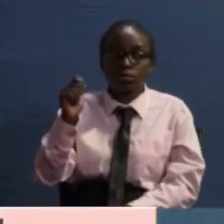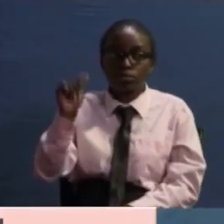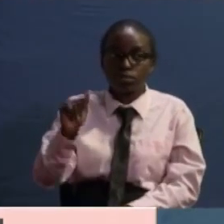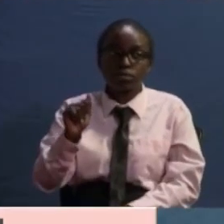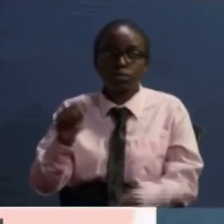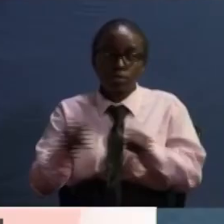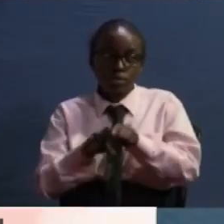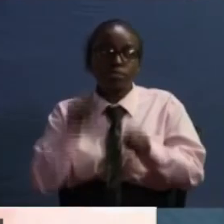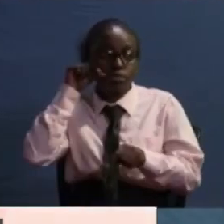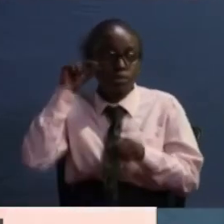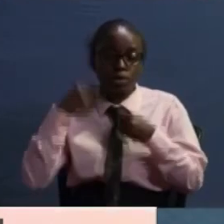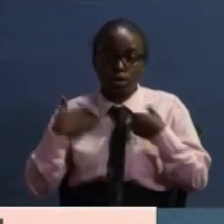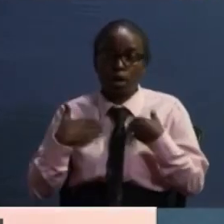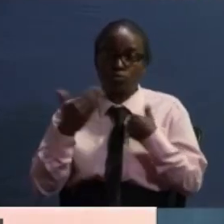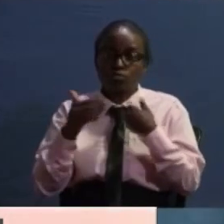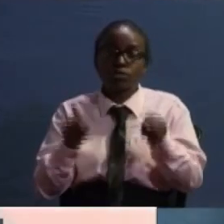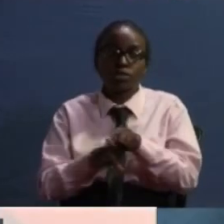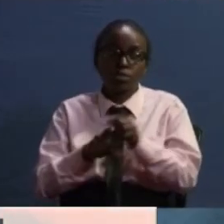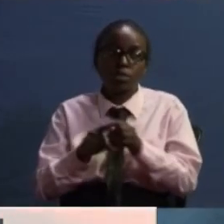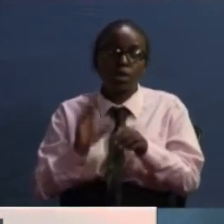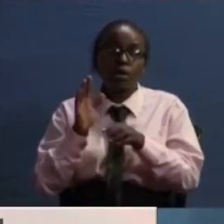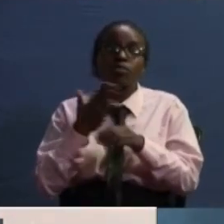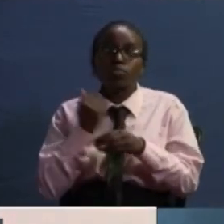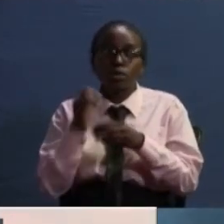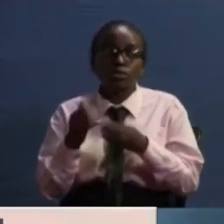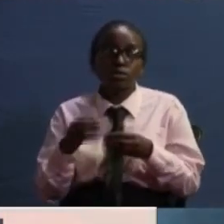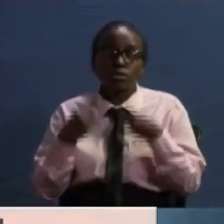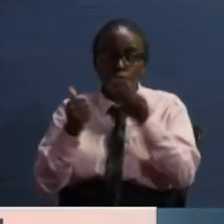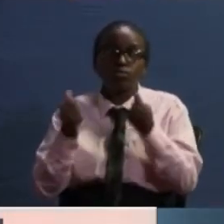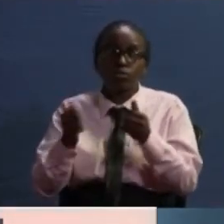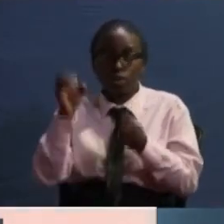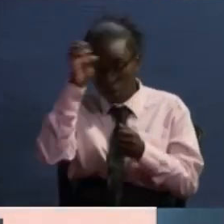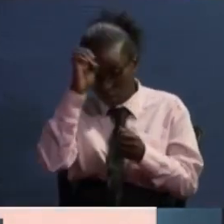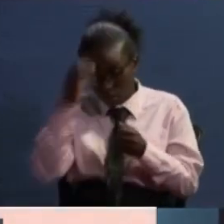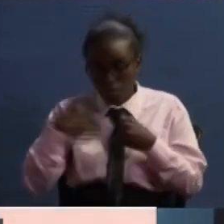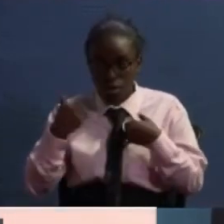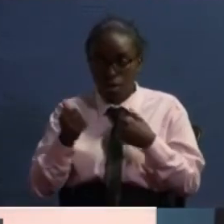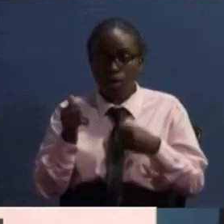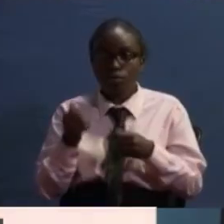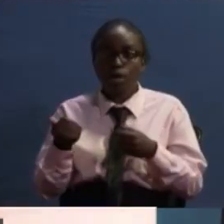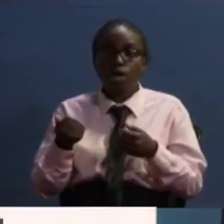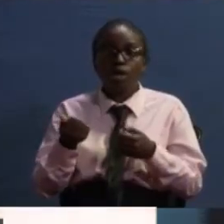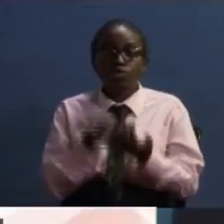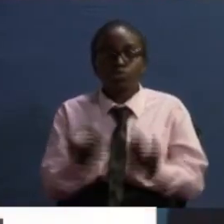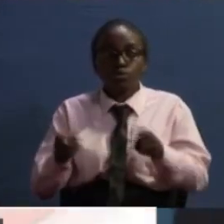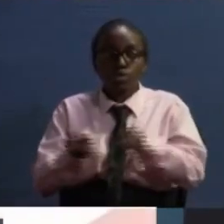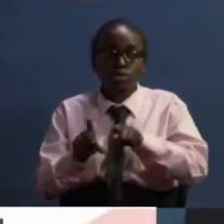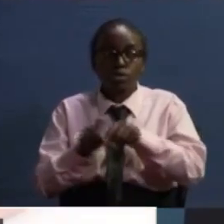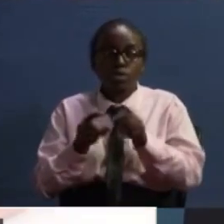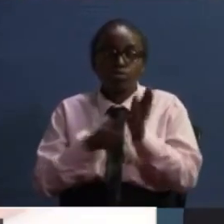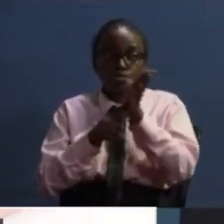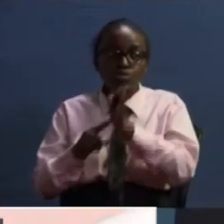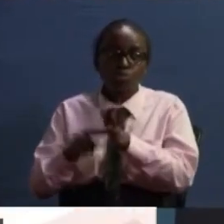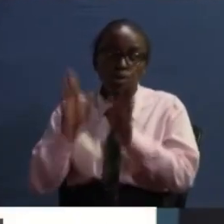manual. Umuhimu wa kuwajali na kuwajumuisha watoto katika elimu pia kulijitokeza kama njia ya